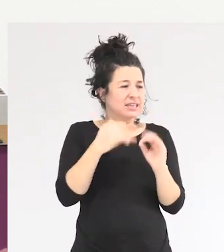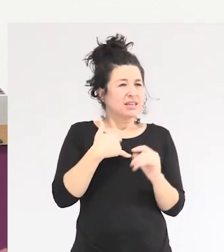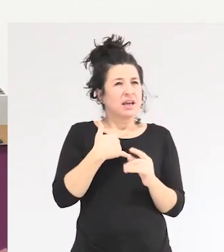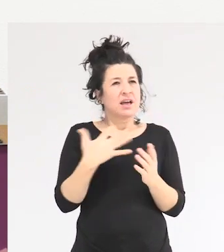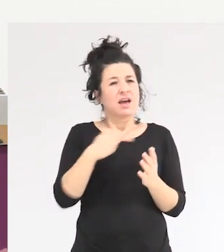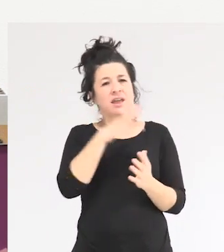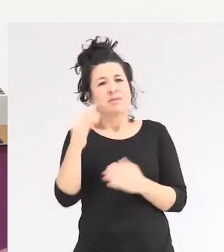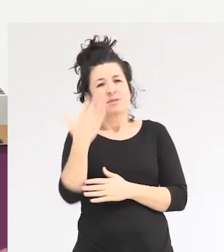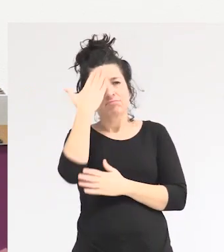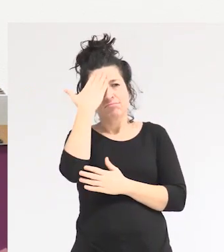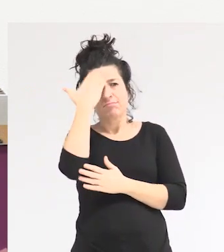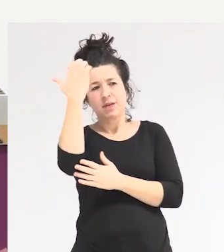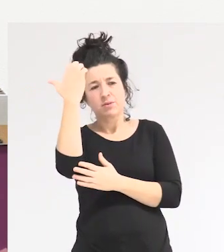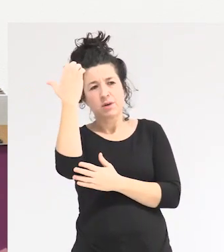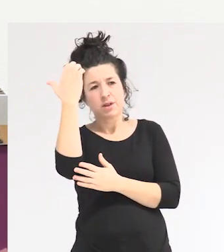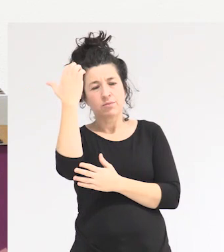dut